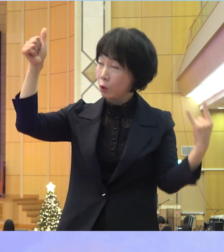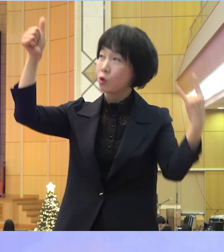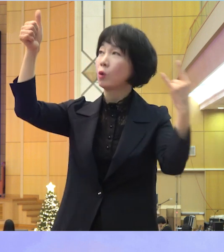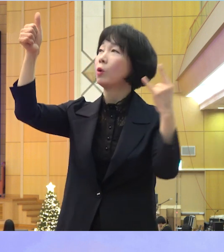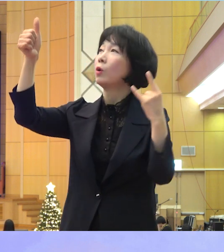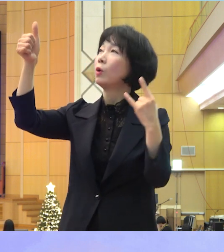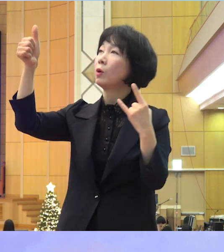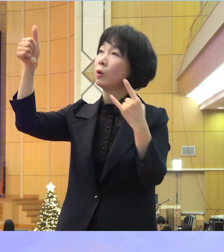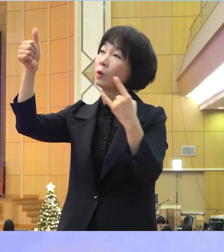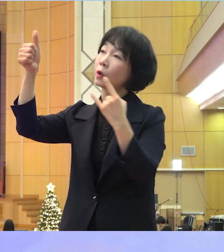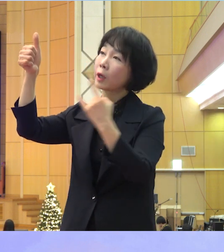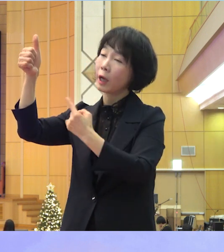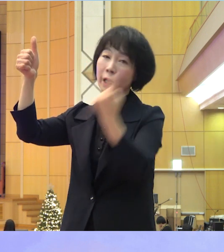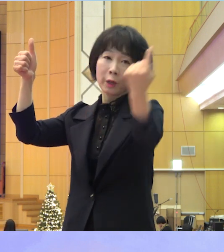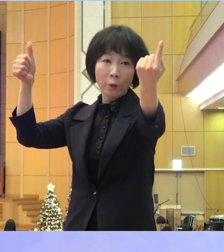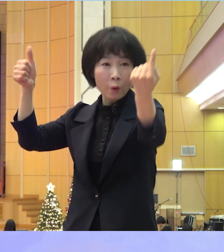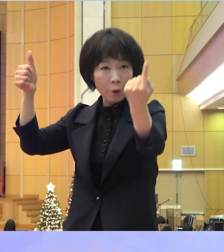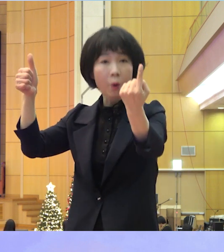벗어버리려고